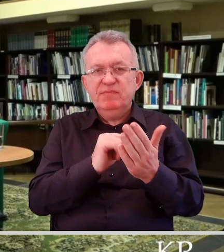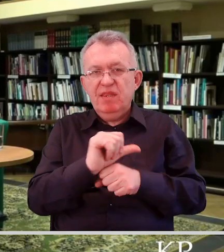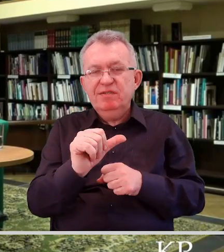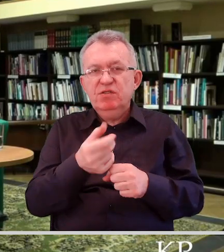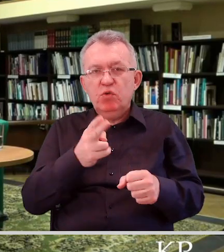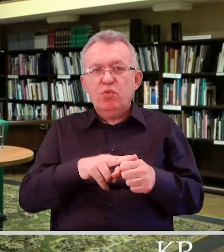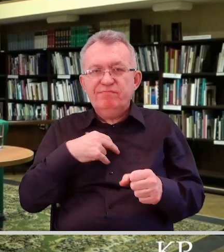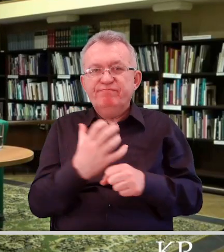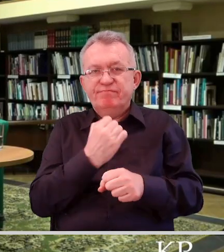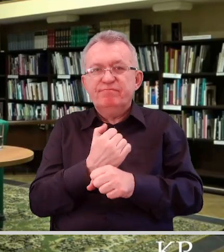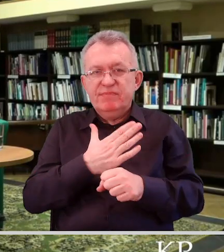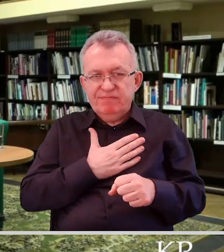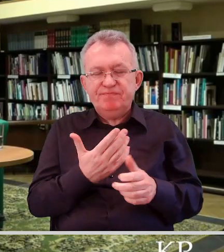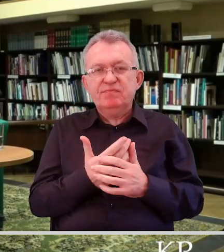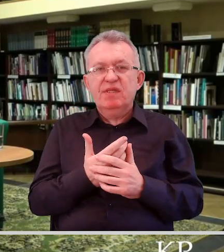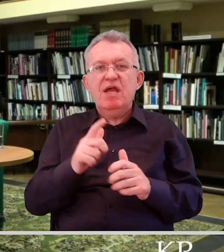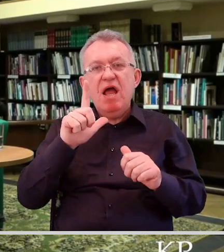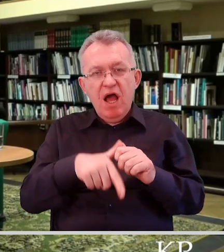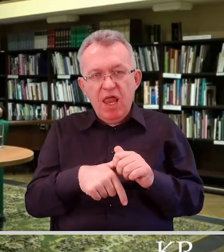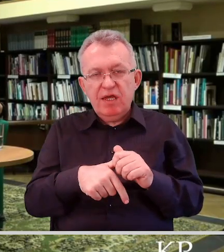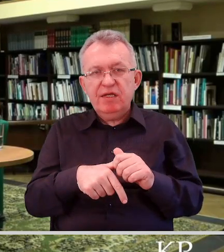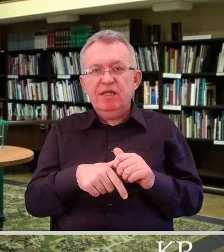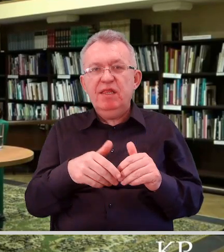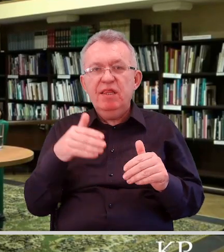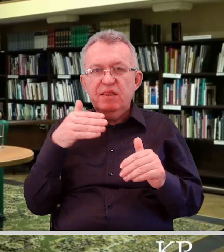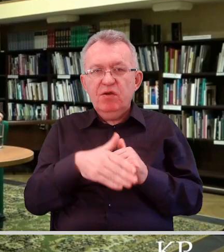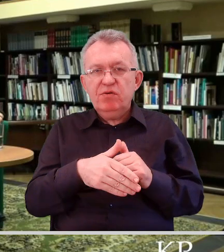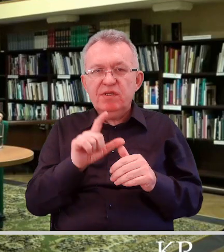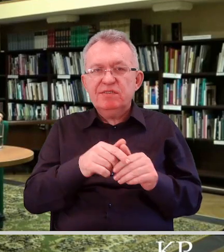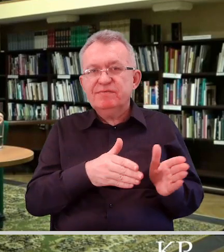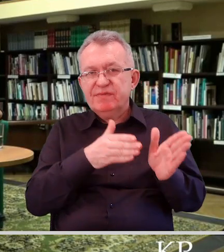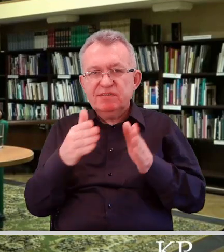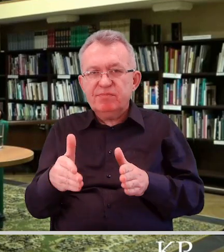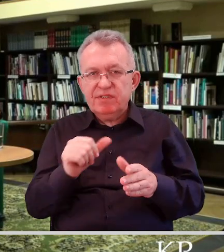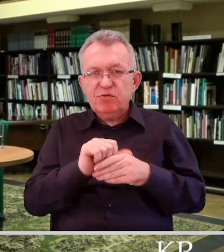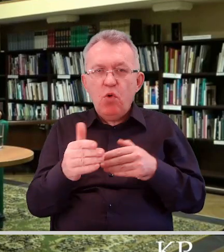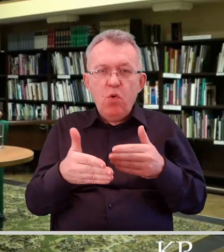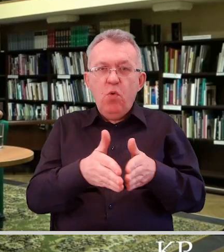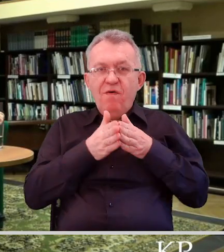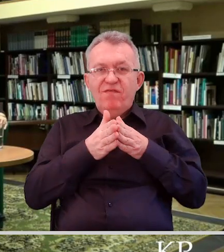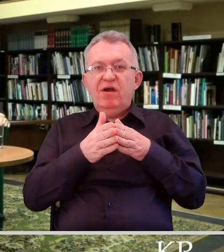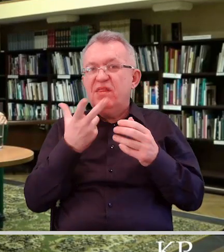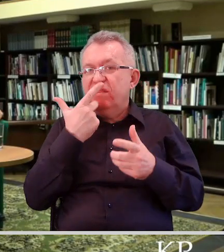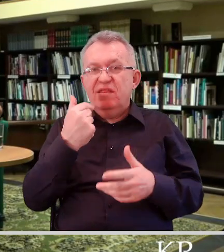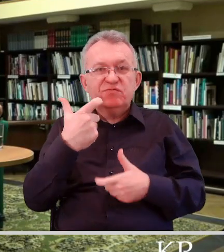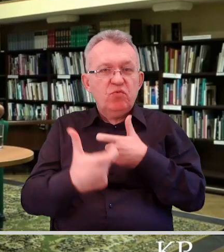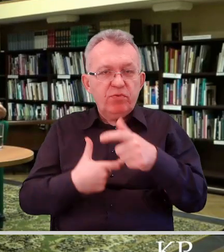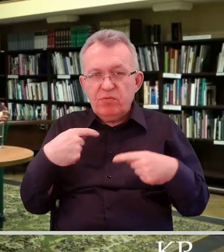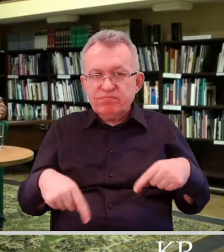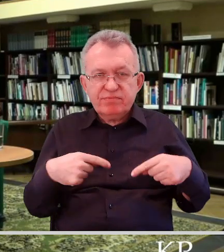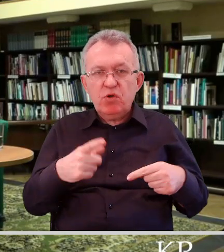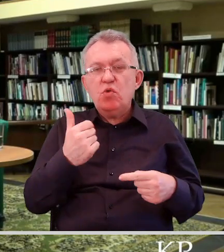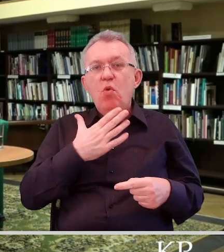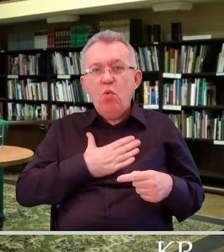które zrobiłam. Ale pod tym wszystkim kryje się oczywiście kolejna warstwa, czyli rzeczy, których się nie zrobiło lub rzeczy, które się